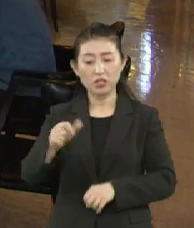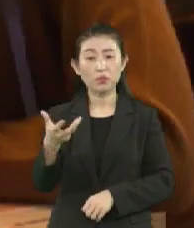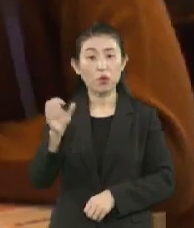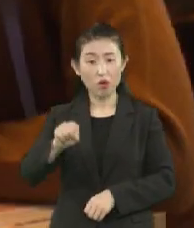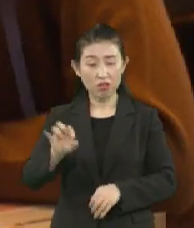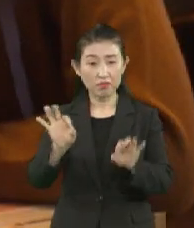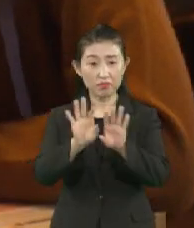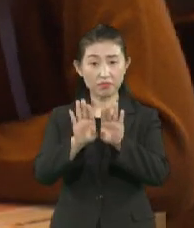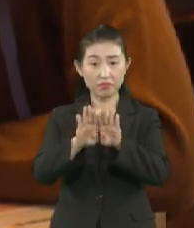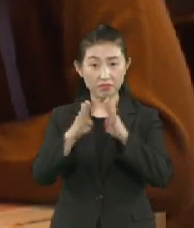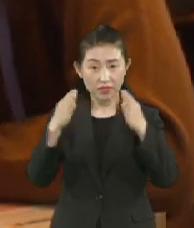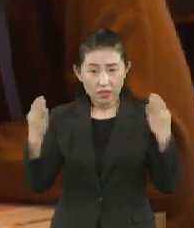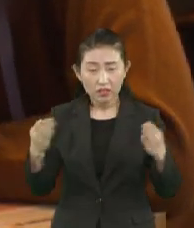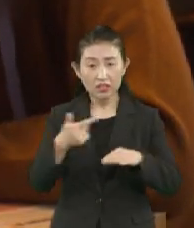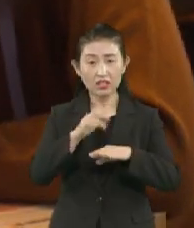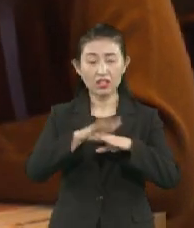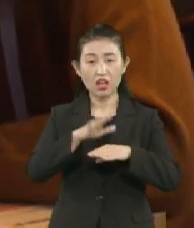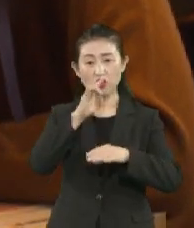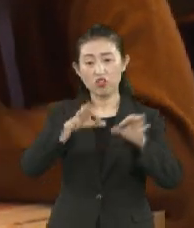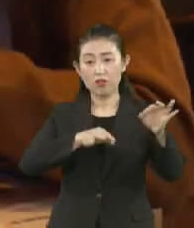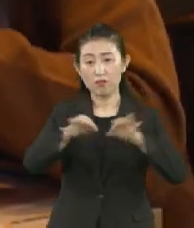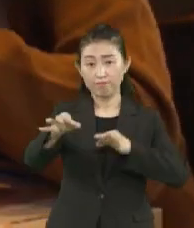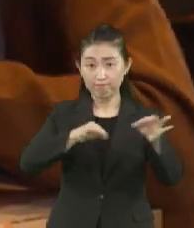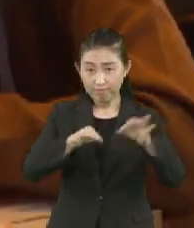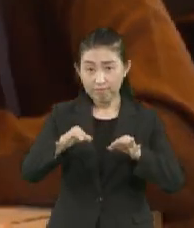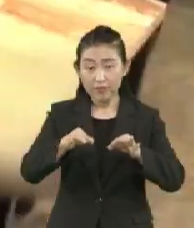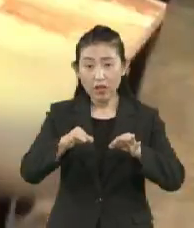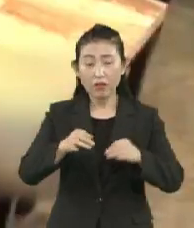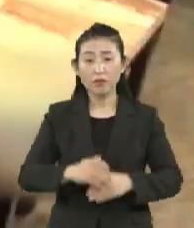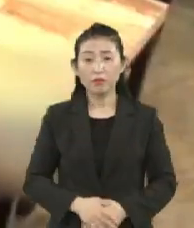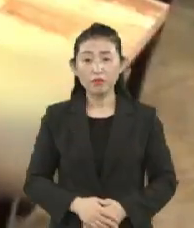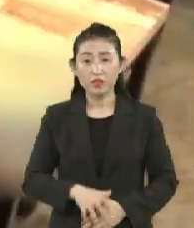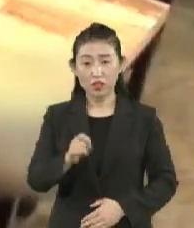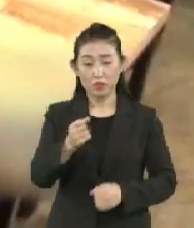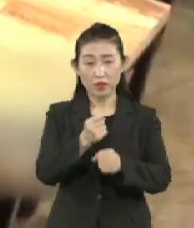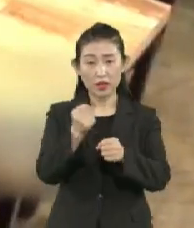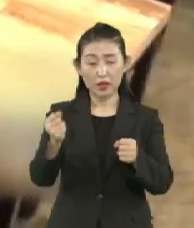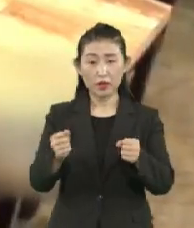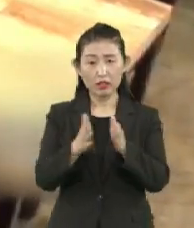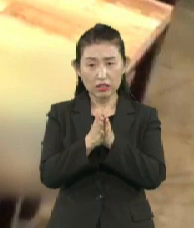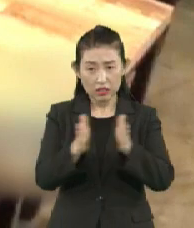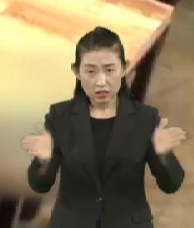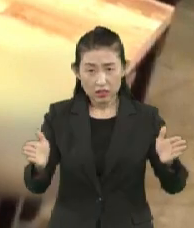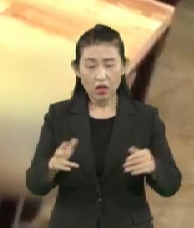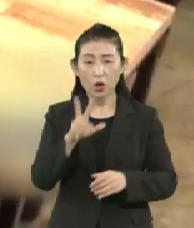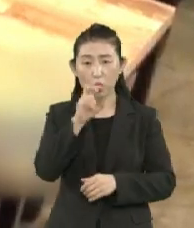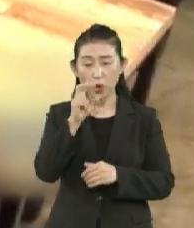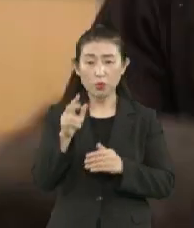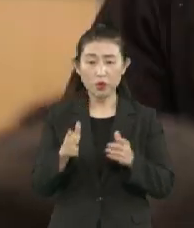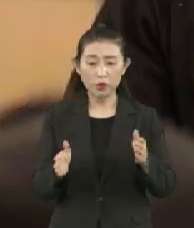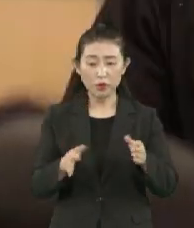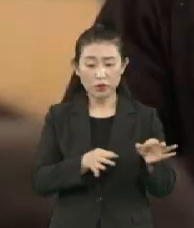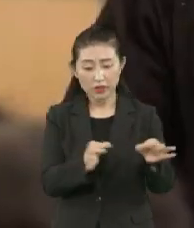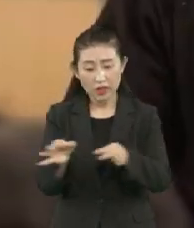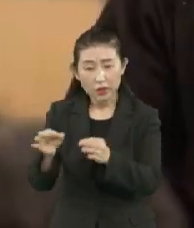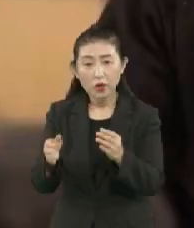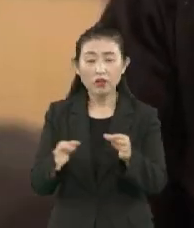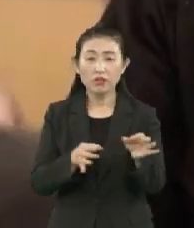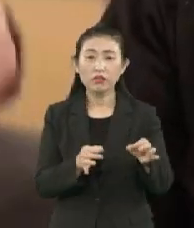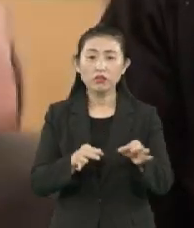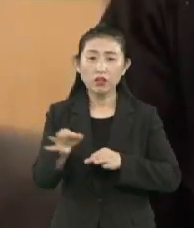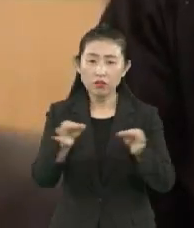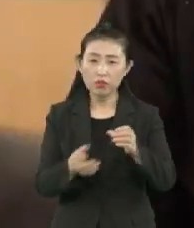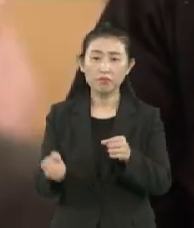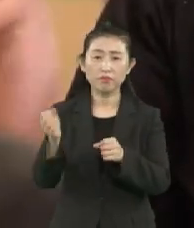개장했던 대전중앙시장 내 청년상가. 창업 직후 골목상권 활성화 TV 프로그램을 통한 백종원